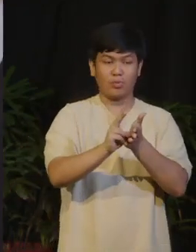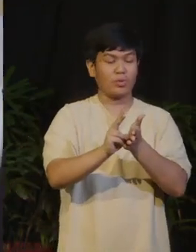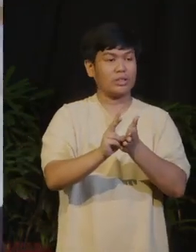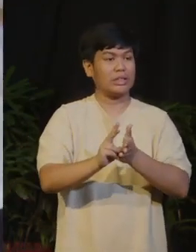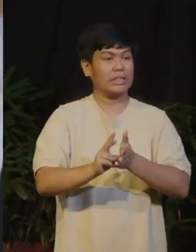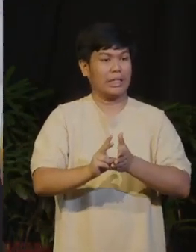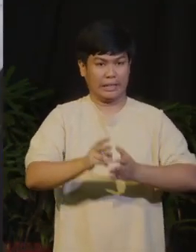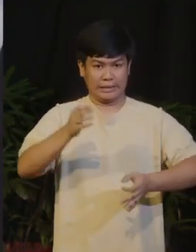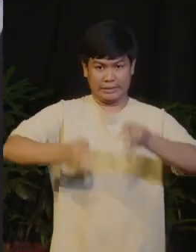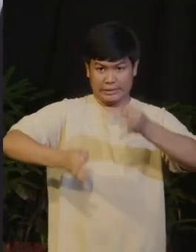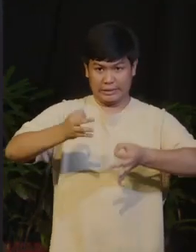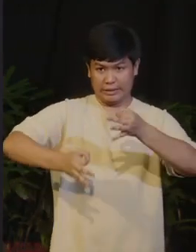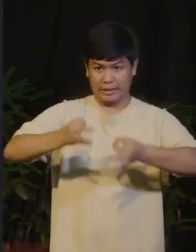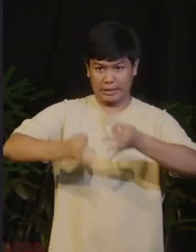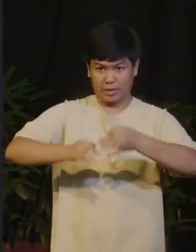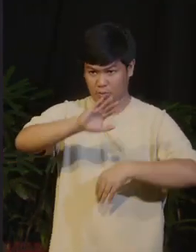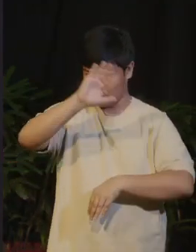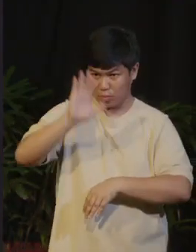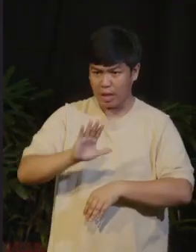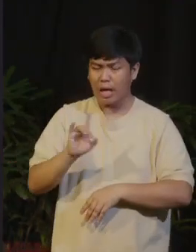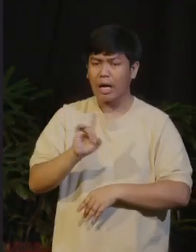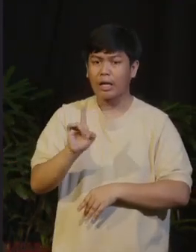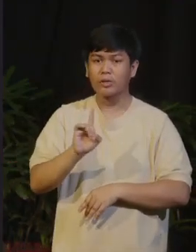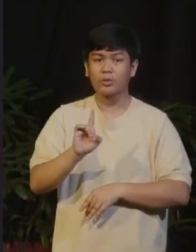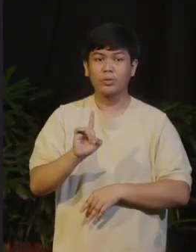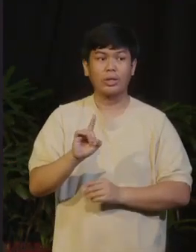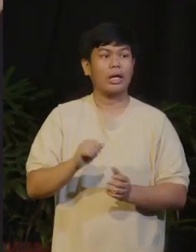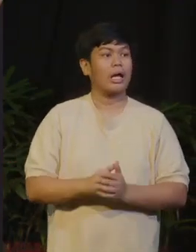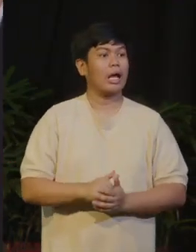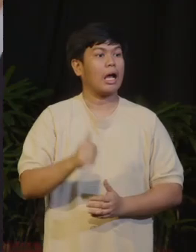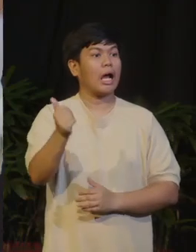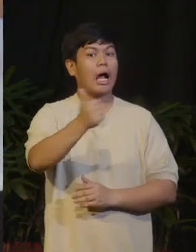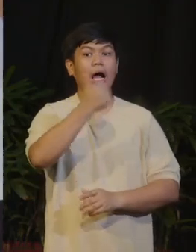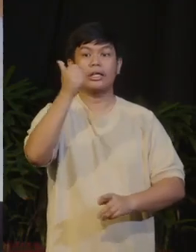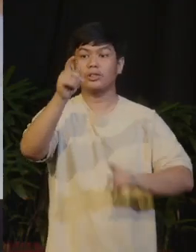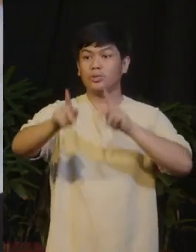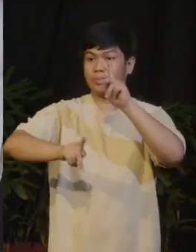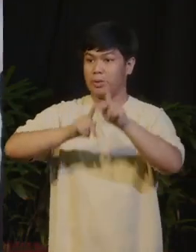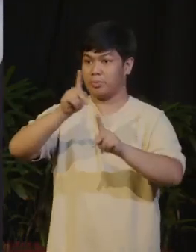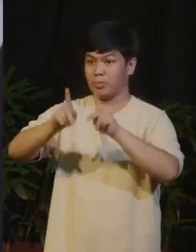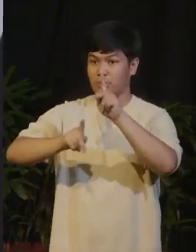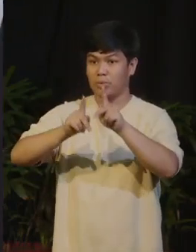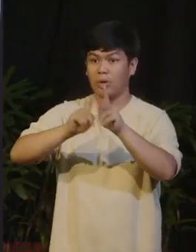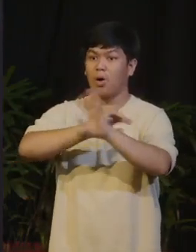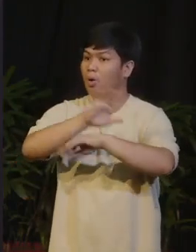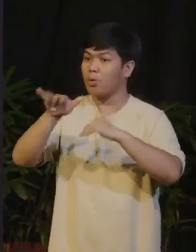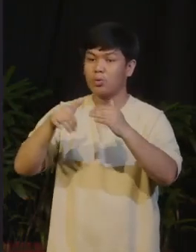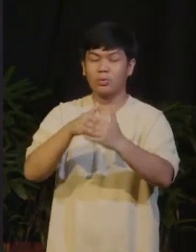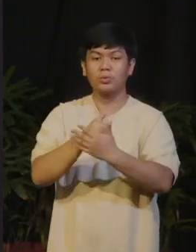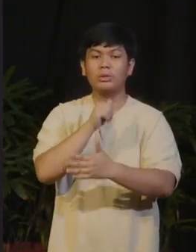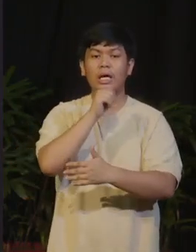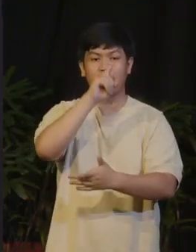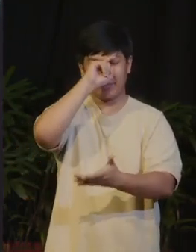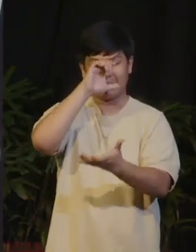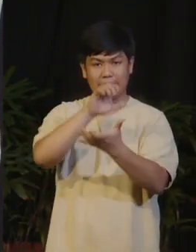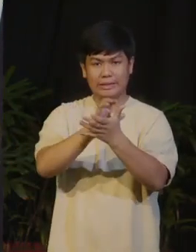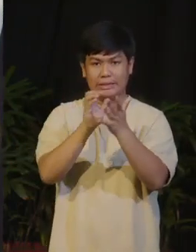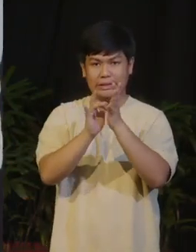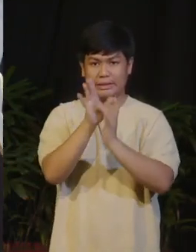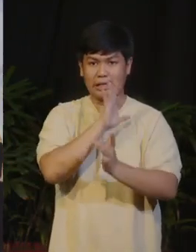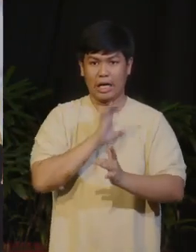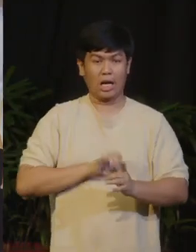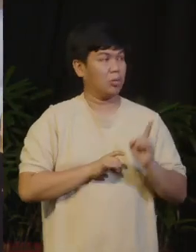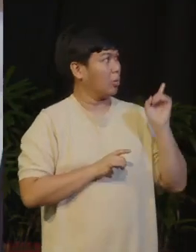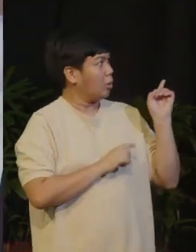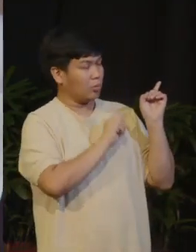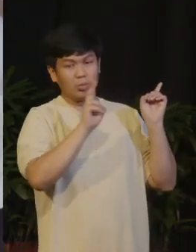judged, ang paboritong scripture verse ng lahat ng hindi naniniwala sa Diyos.